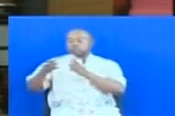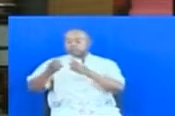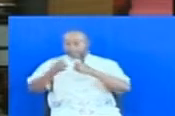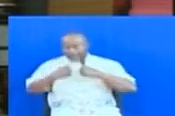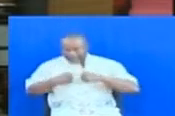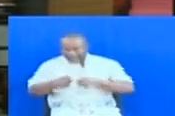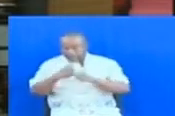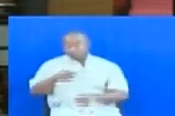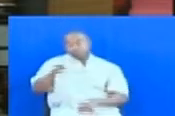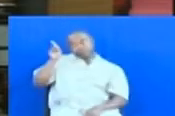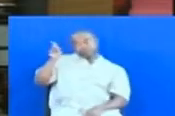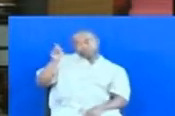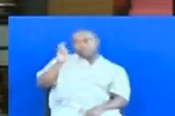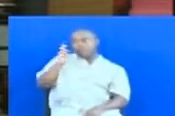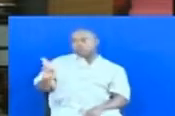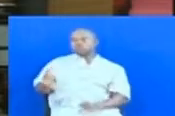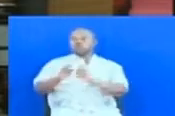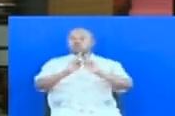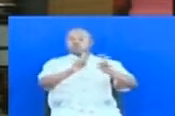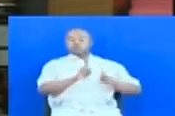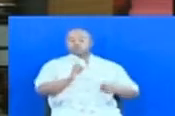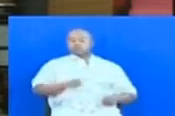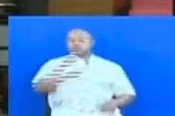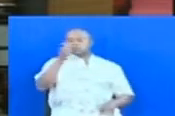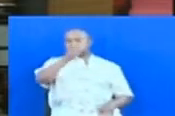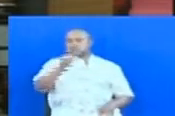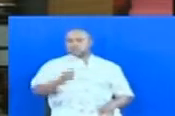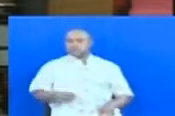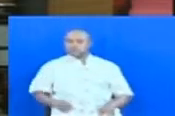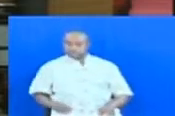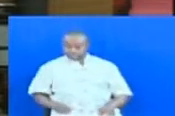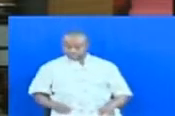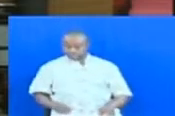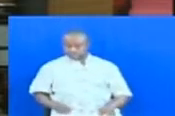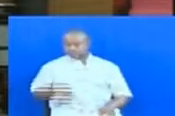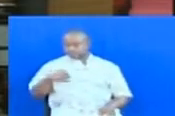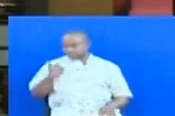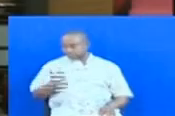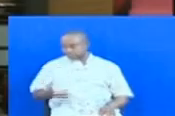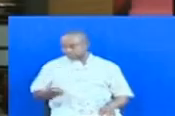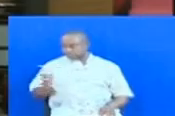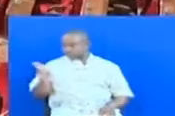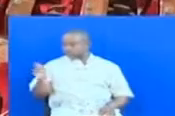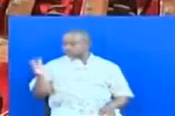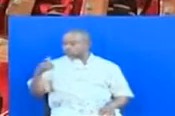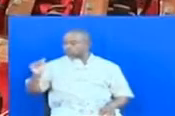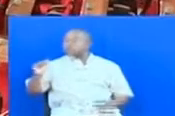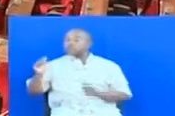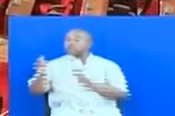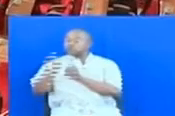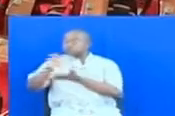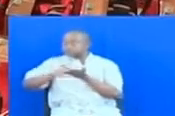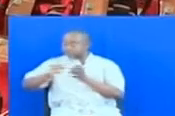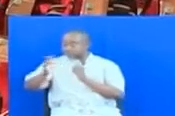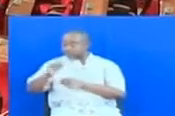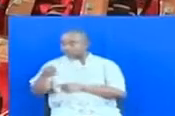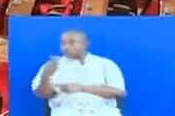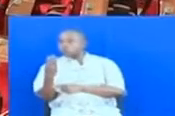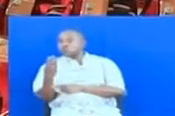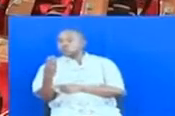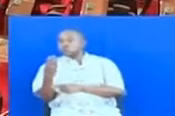kule halmashauri zetu mbalimbali hapa nchini. Na hoja kimsingi zilikuwa kama tatu. Hoja ya kwanza